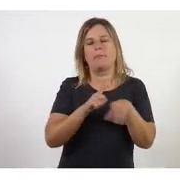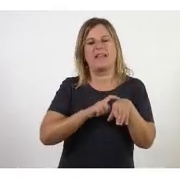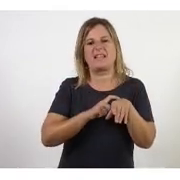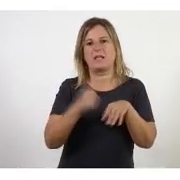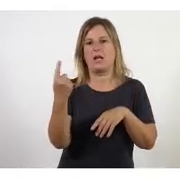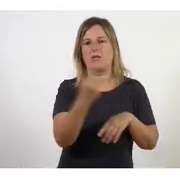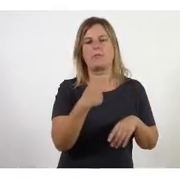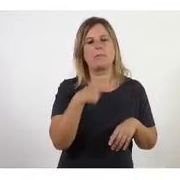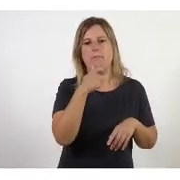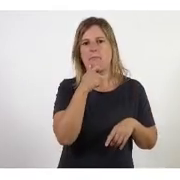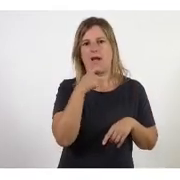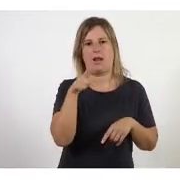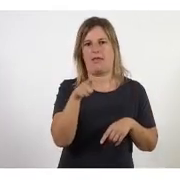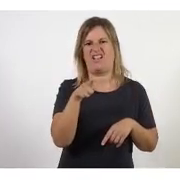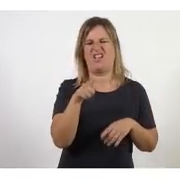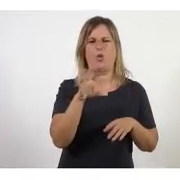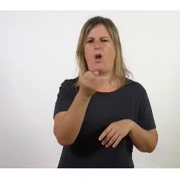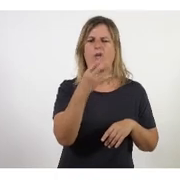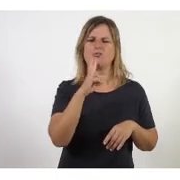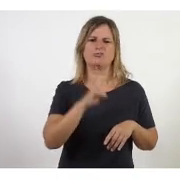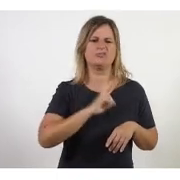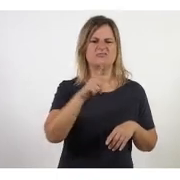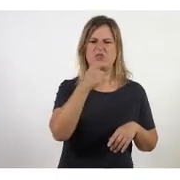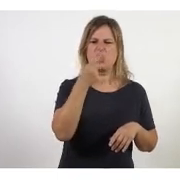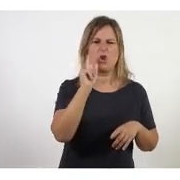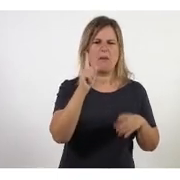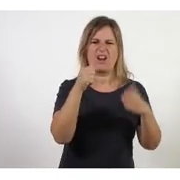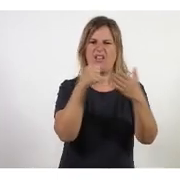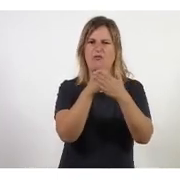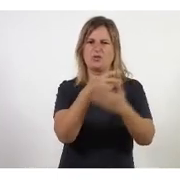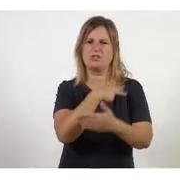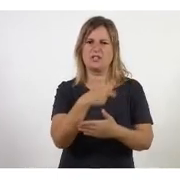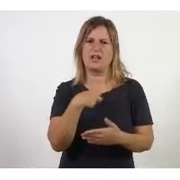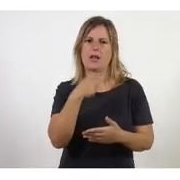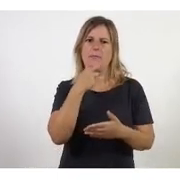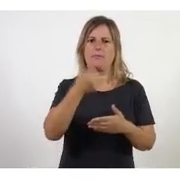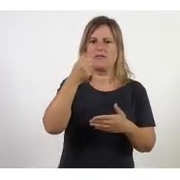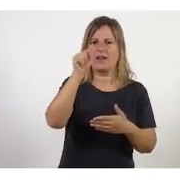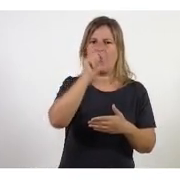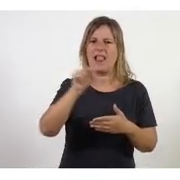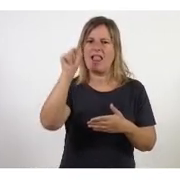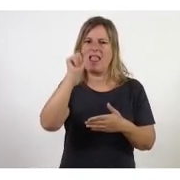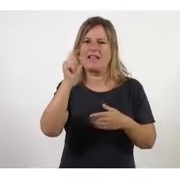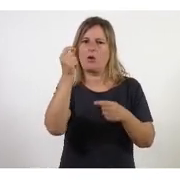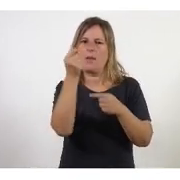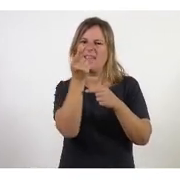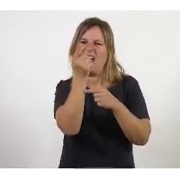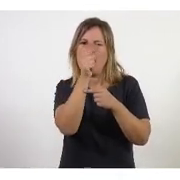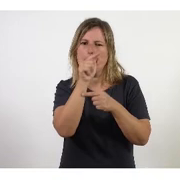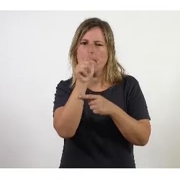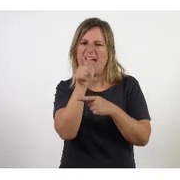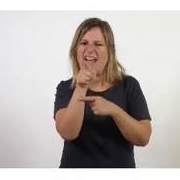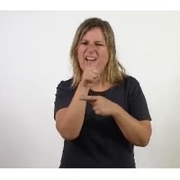dir, no, mira, Jordi, jo no m'agrada aquest fons negre, prefereixo que la lletra tingui un petit perfil, un borde,